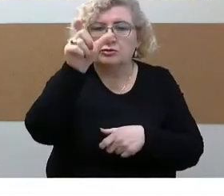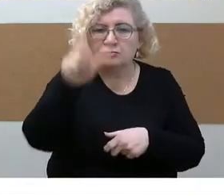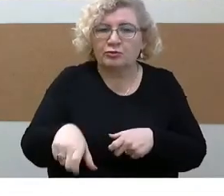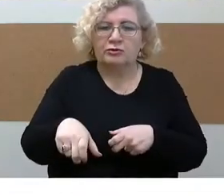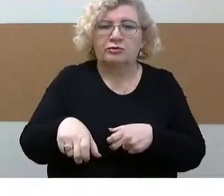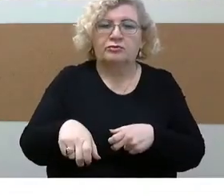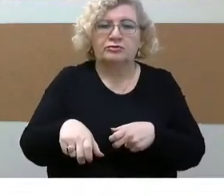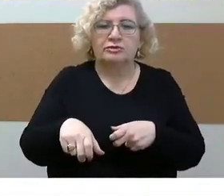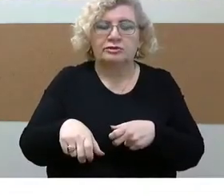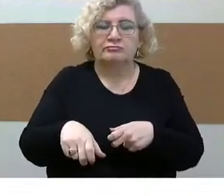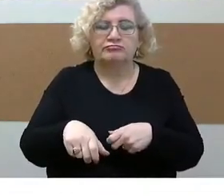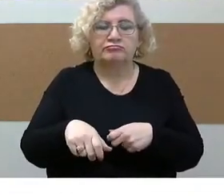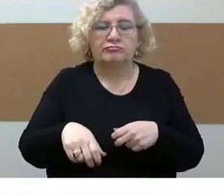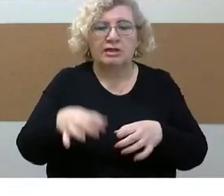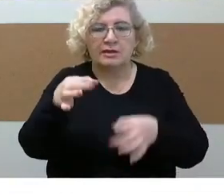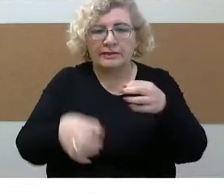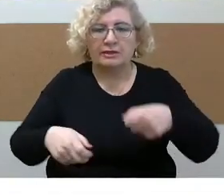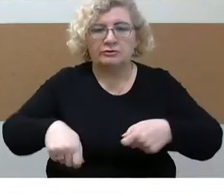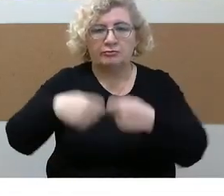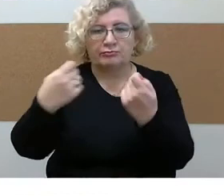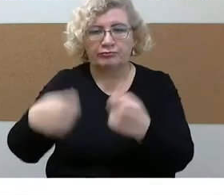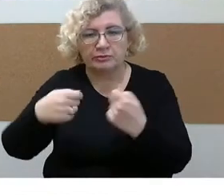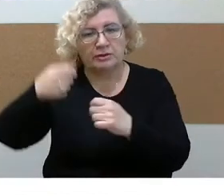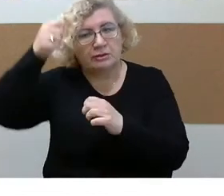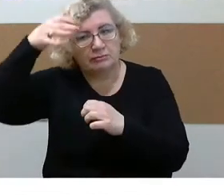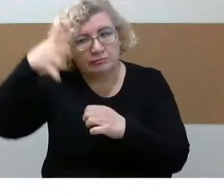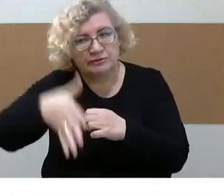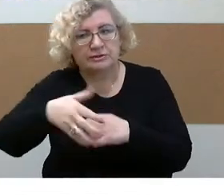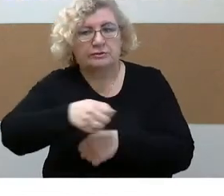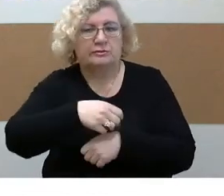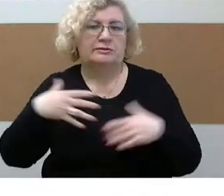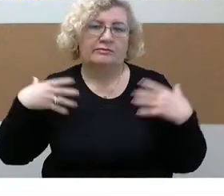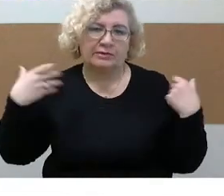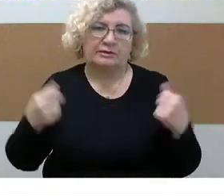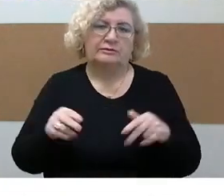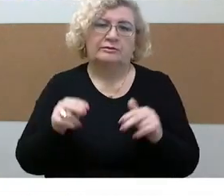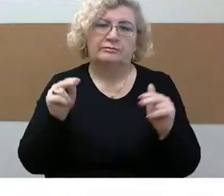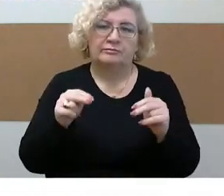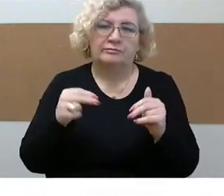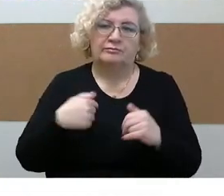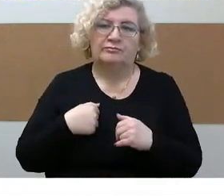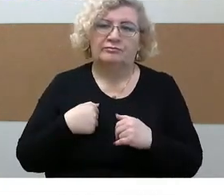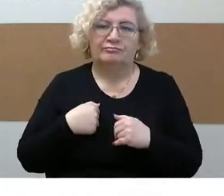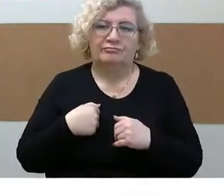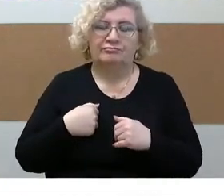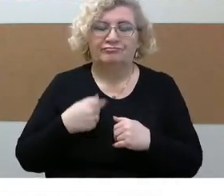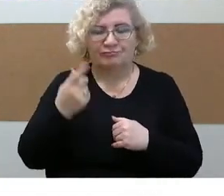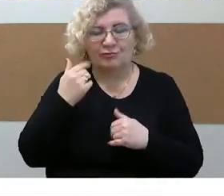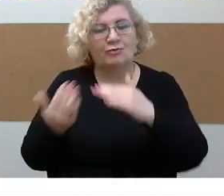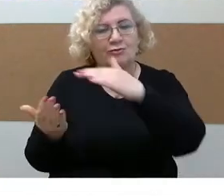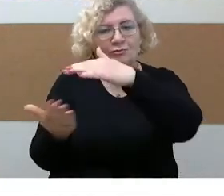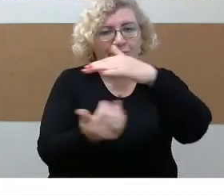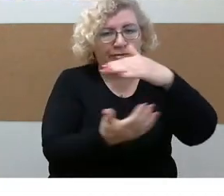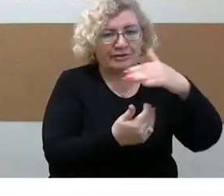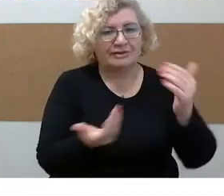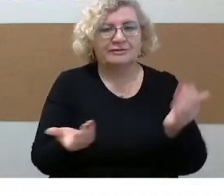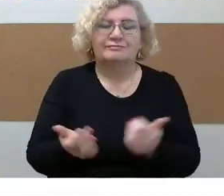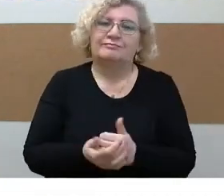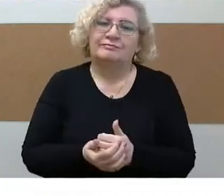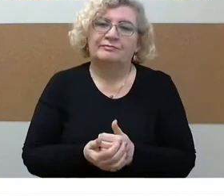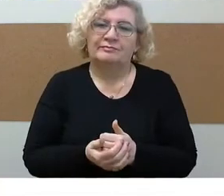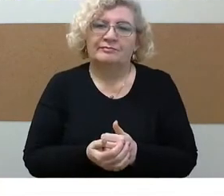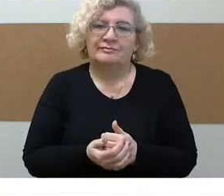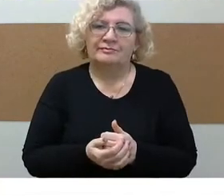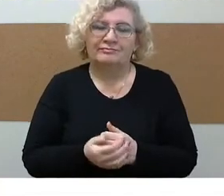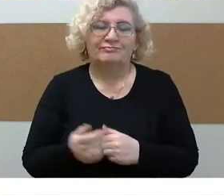pažeidimų psichikos sveikatos priežiūroje identifikavimui ir prevencijai. Tai toks būtų mano kvietimas, tikiuosi, kad jis